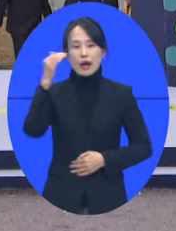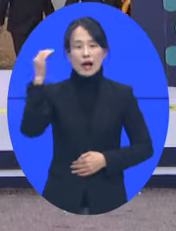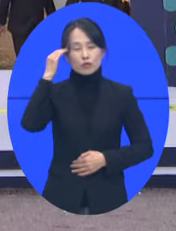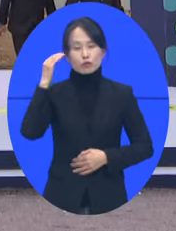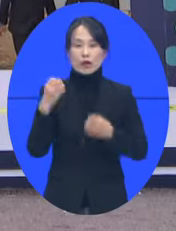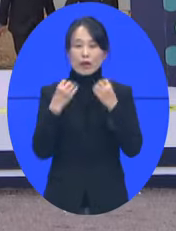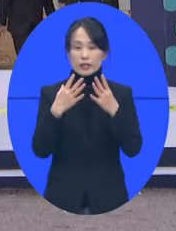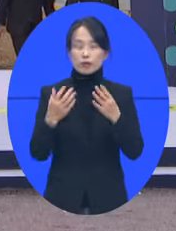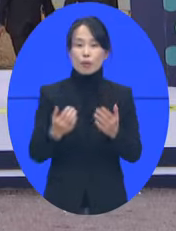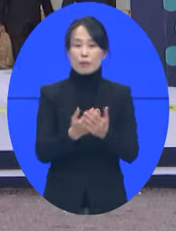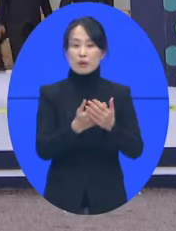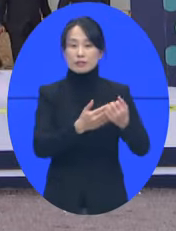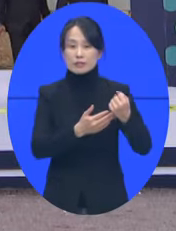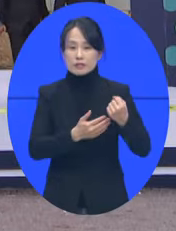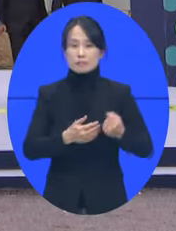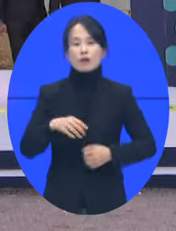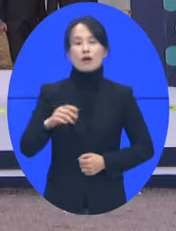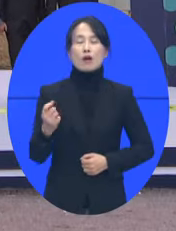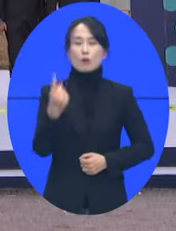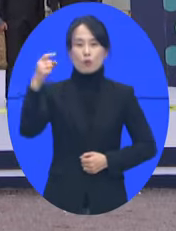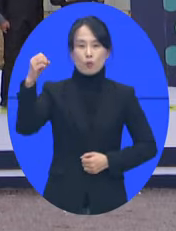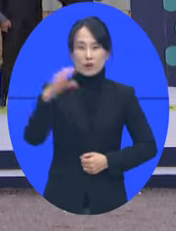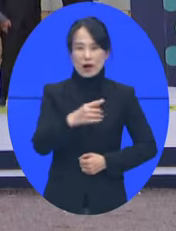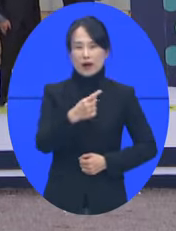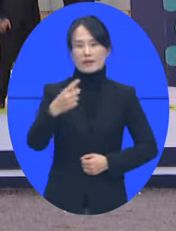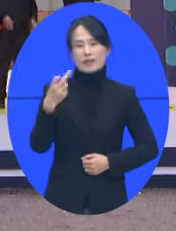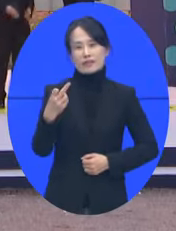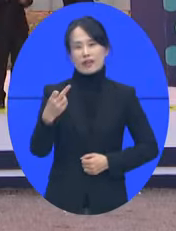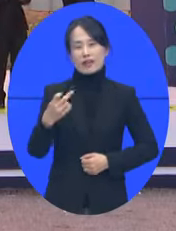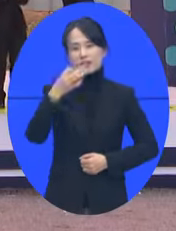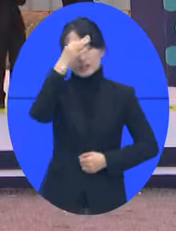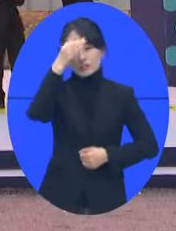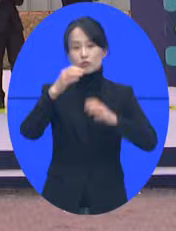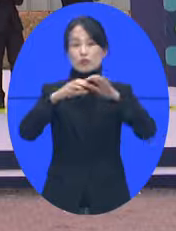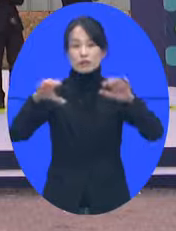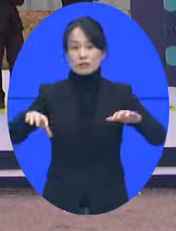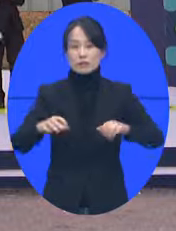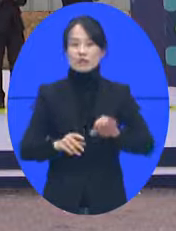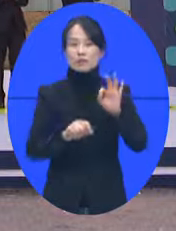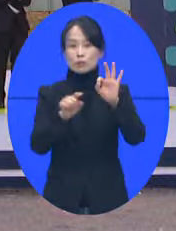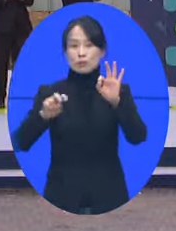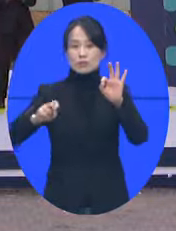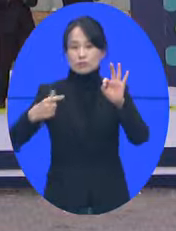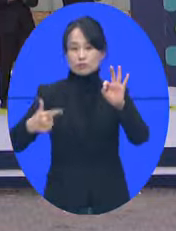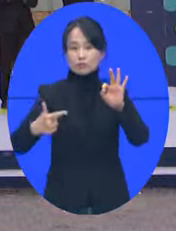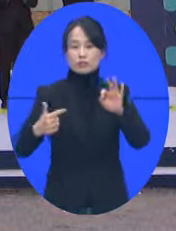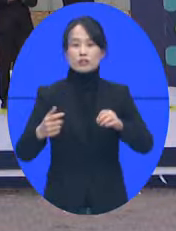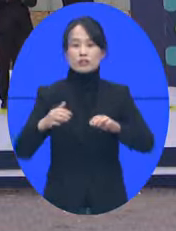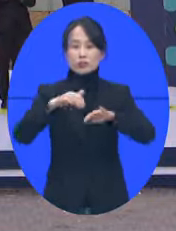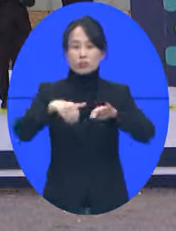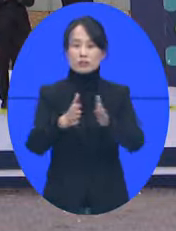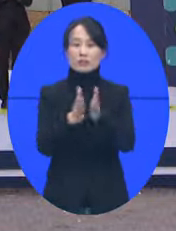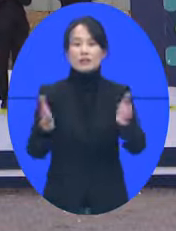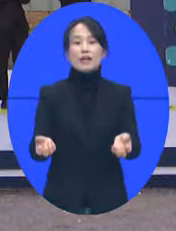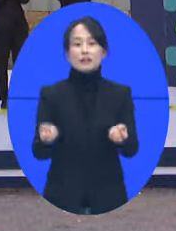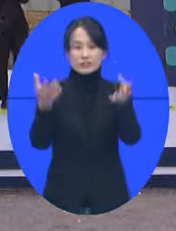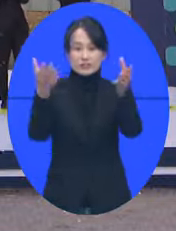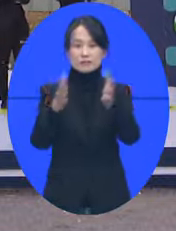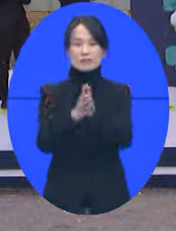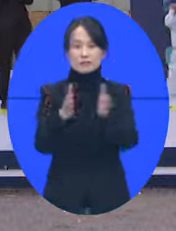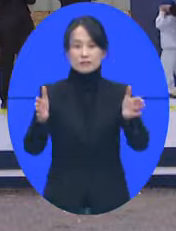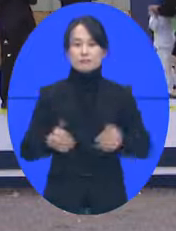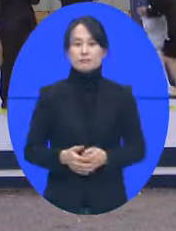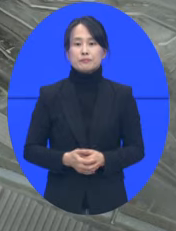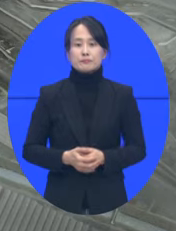신성장 동력이자 경기북부 대개발 첫 걸음인 고양일산 테크노밸리가 26일 착공식을 갖고 본격적인 사업에